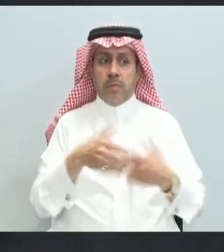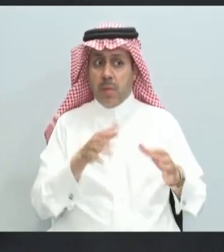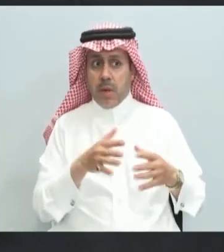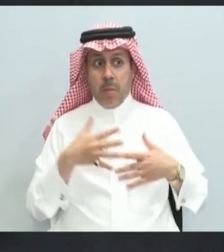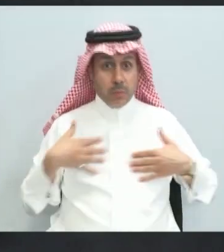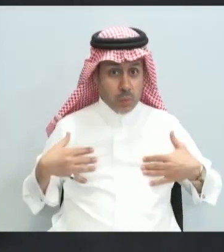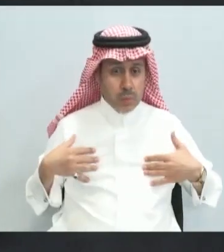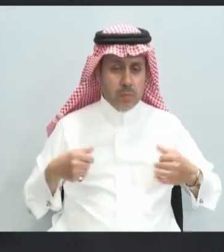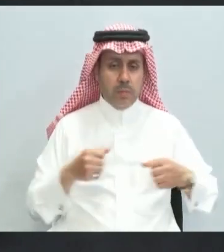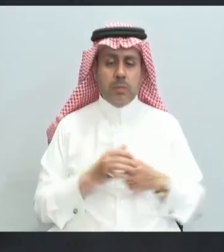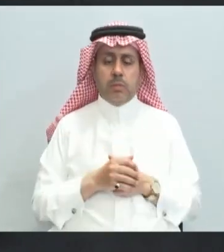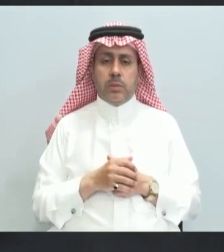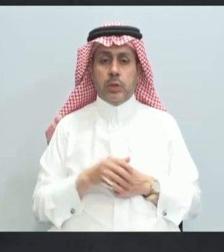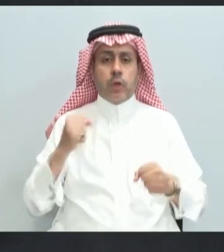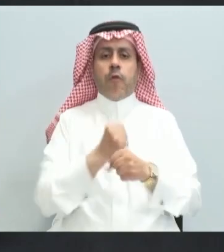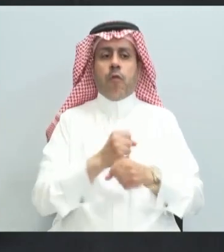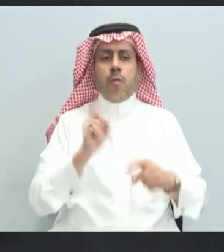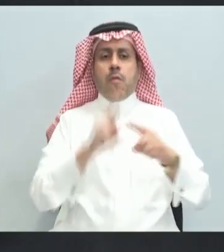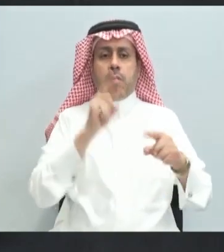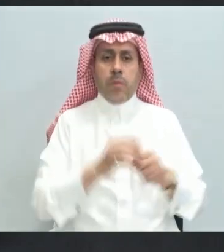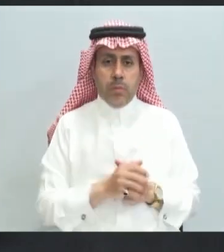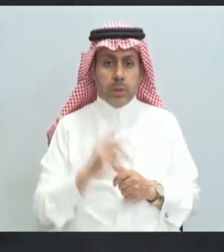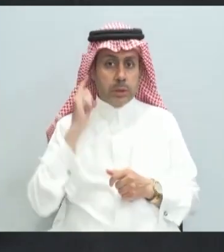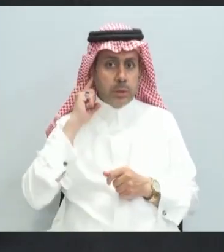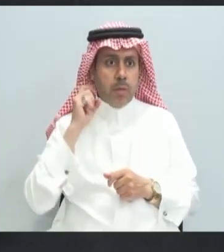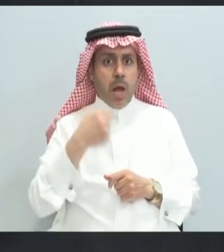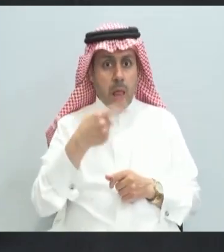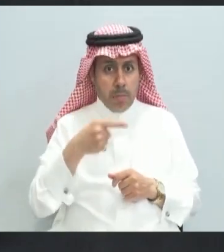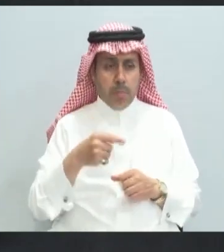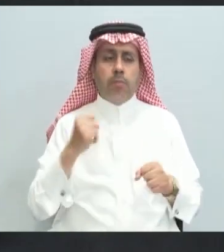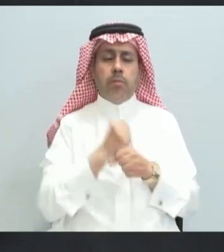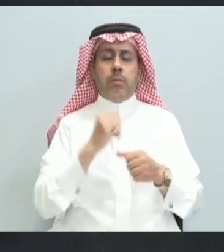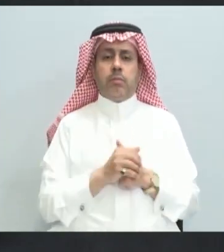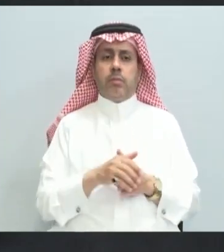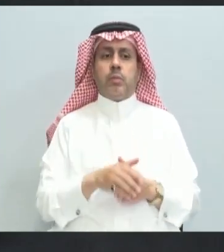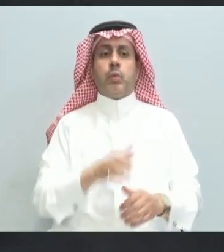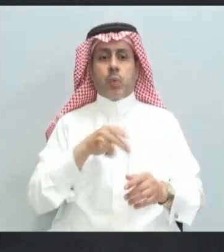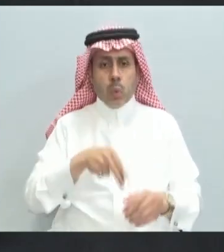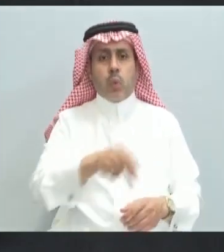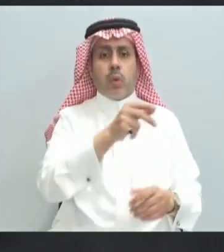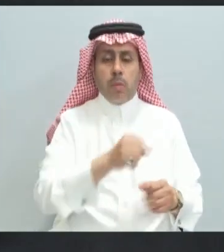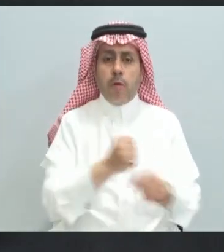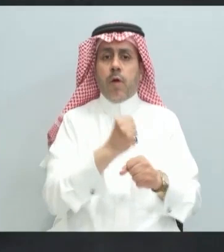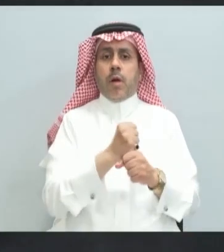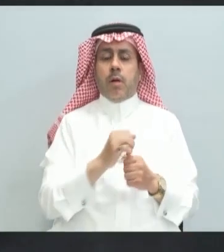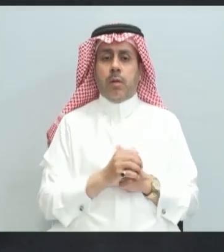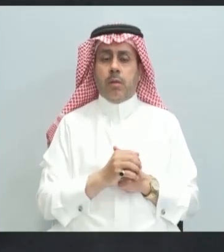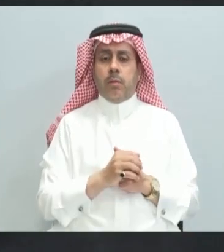لما سمع كلمة مبشرة ونحوها يقدم، هذا من